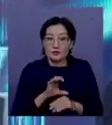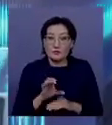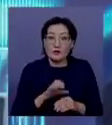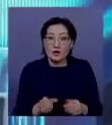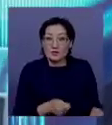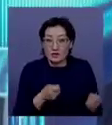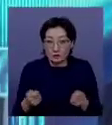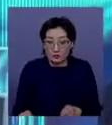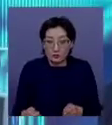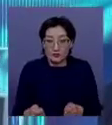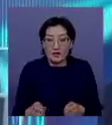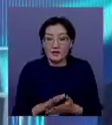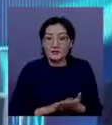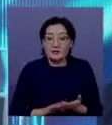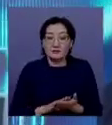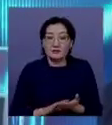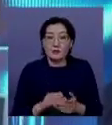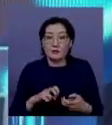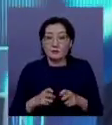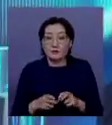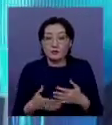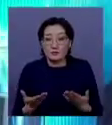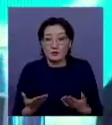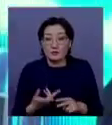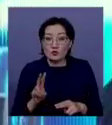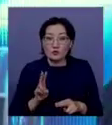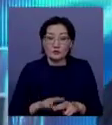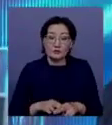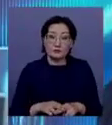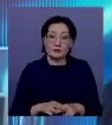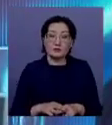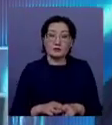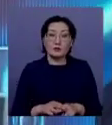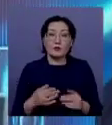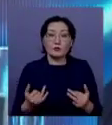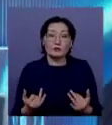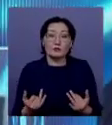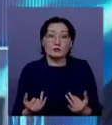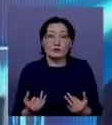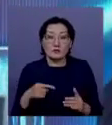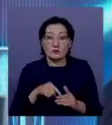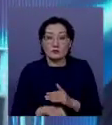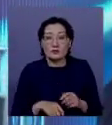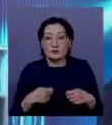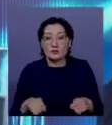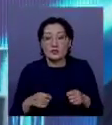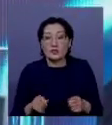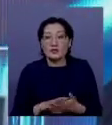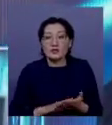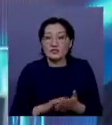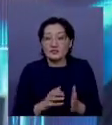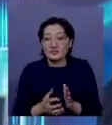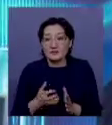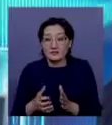жеткізу жағынан ешқандай проблема жоқ. Сондықтан бүгінгі ішкі нарықта ешқандай